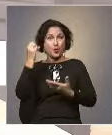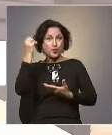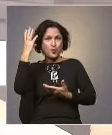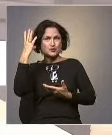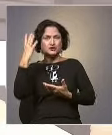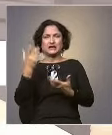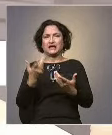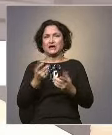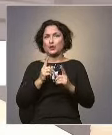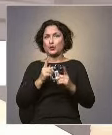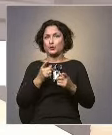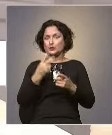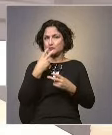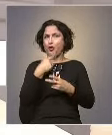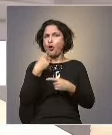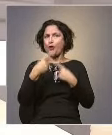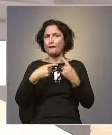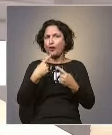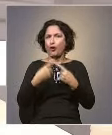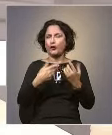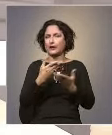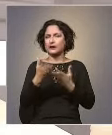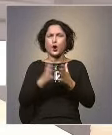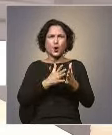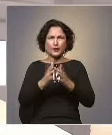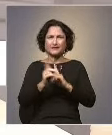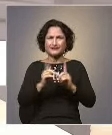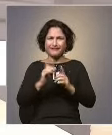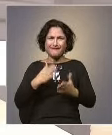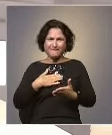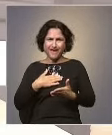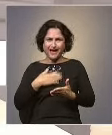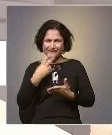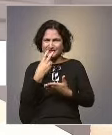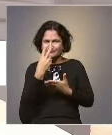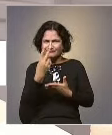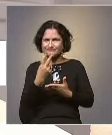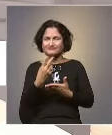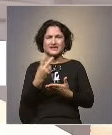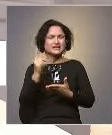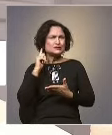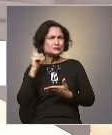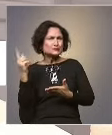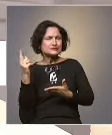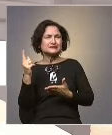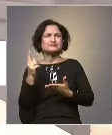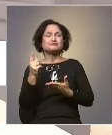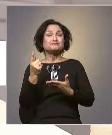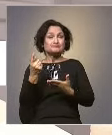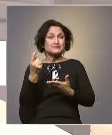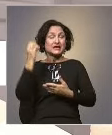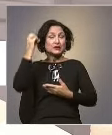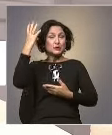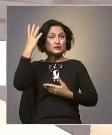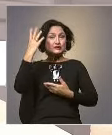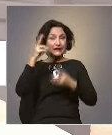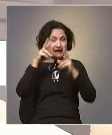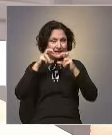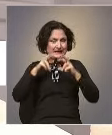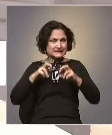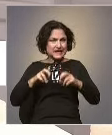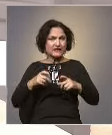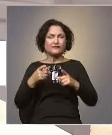се появяват по телевизията и говорят. Хората вече не вярват наистина и това поради факта, че научните изследвания, не толкова самите